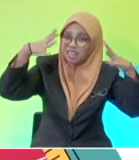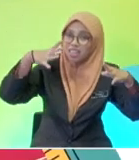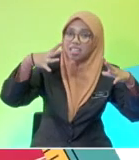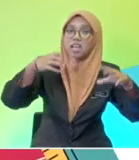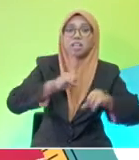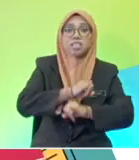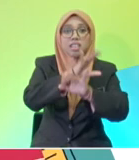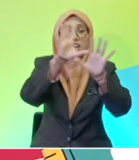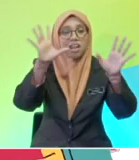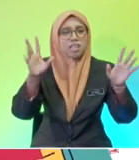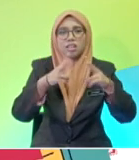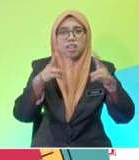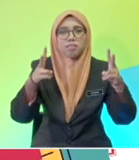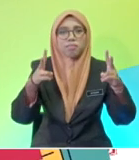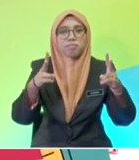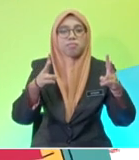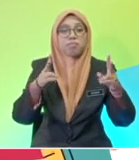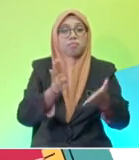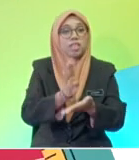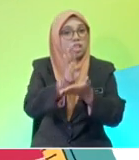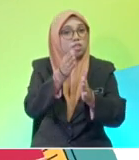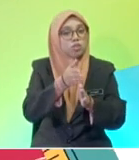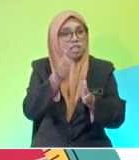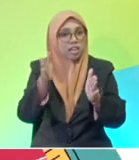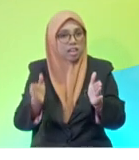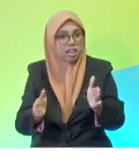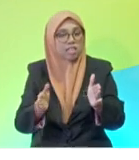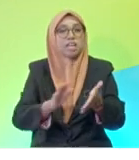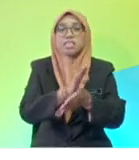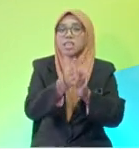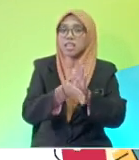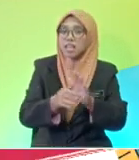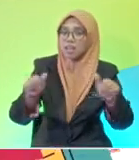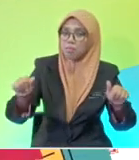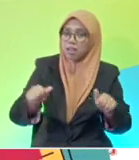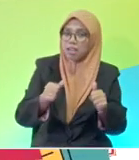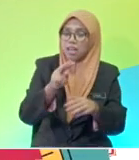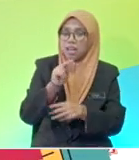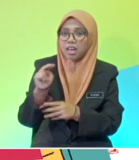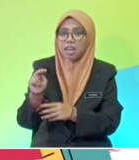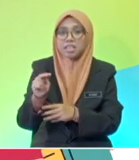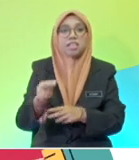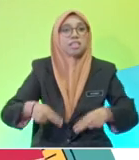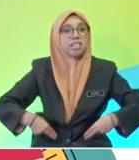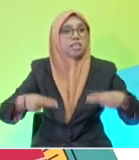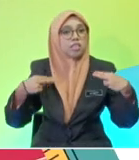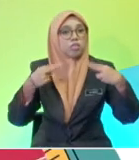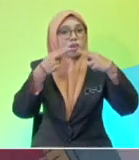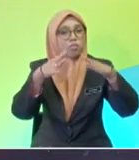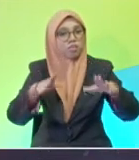membantu Jiran jadikan amalan hidup Harmoni aman sejahtera